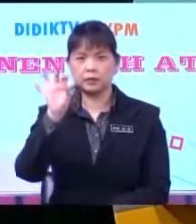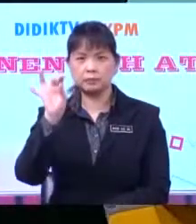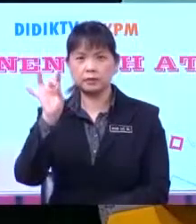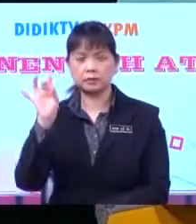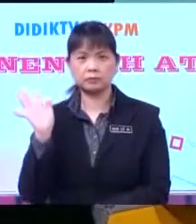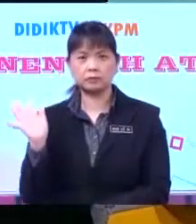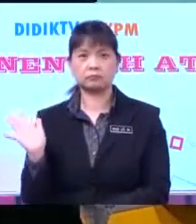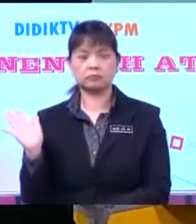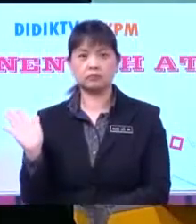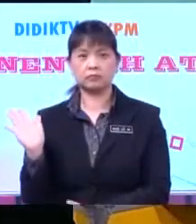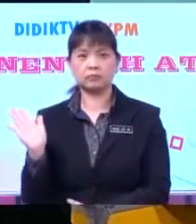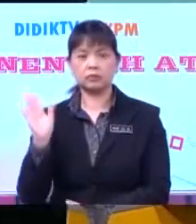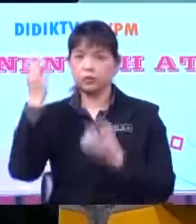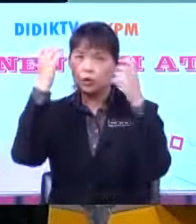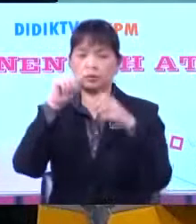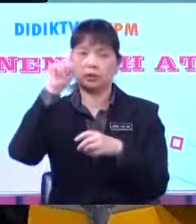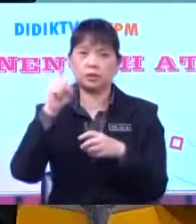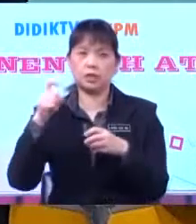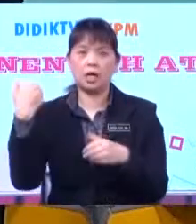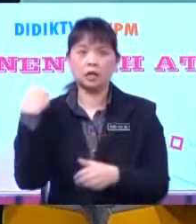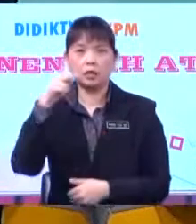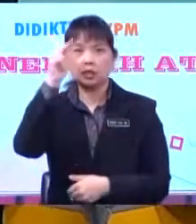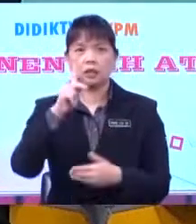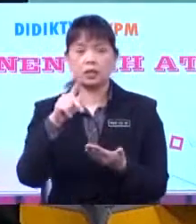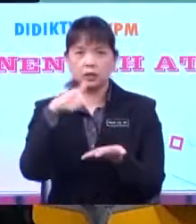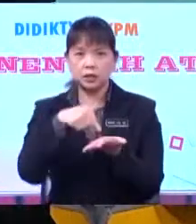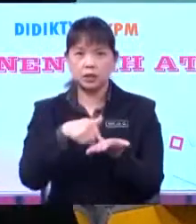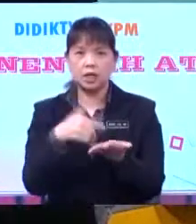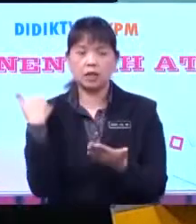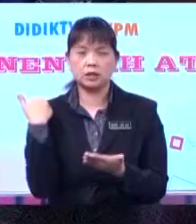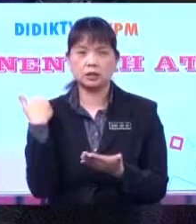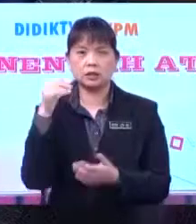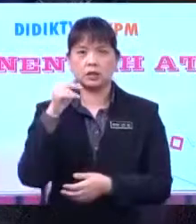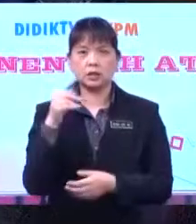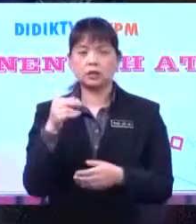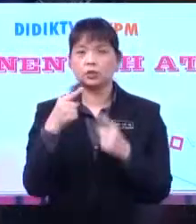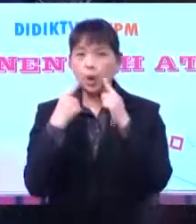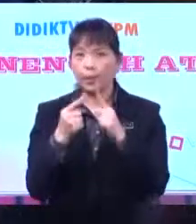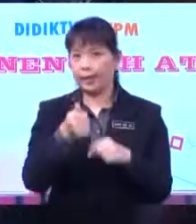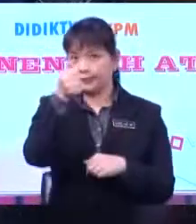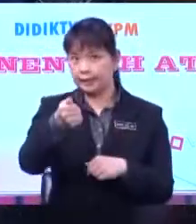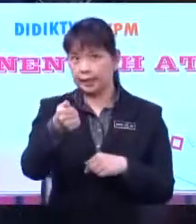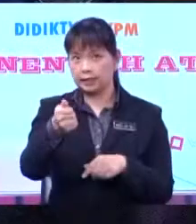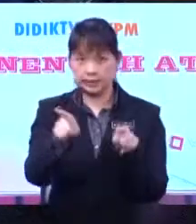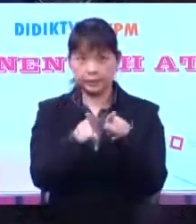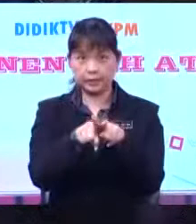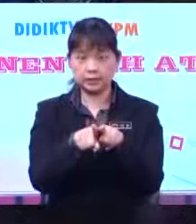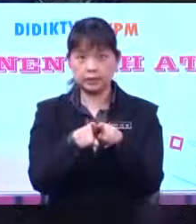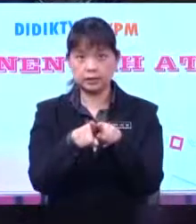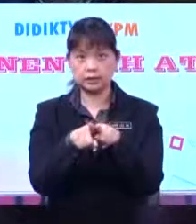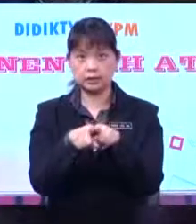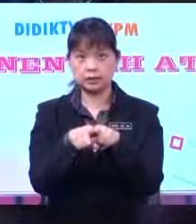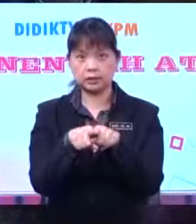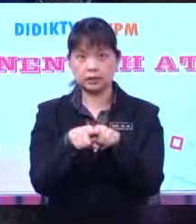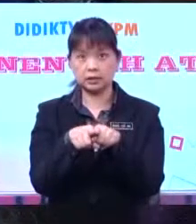The Key datanya kamu semua Adakah ini merupakan Jovan anda jadi kini Soalnya ada ke ini apa